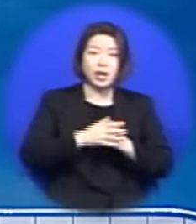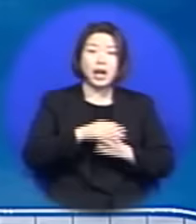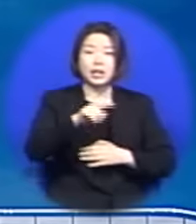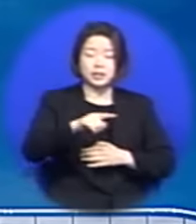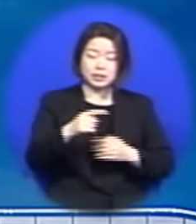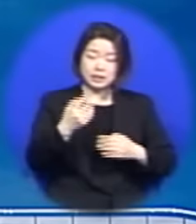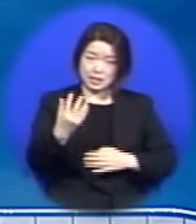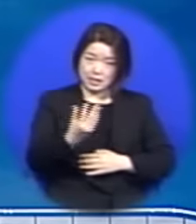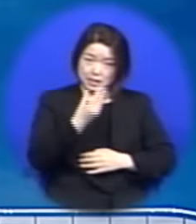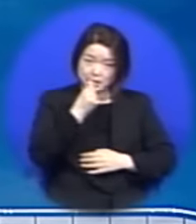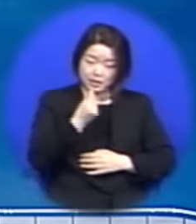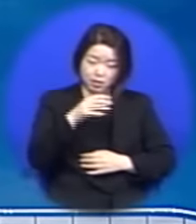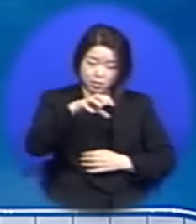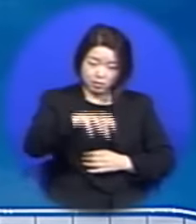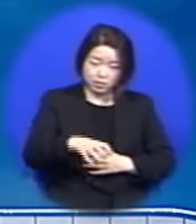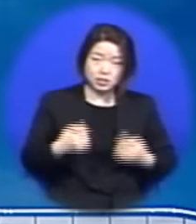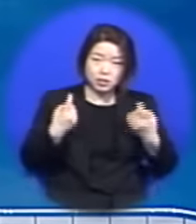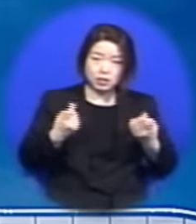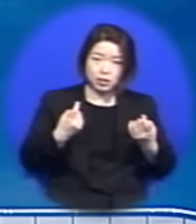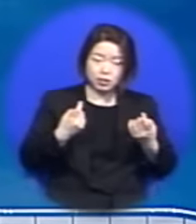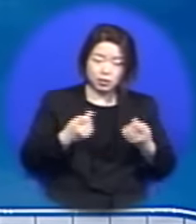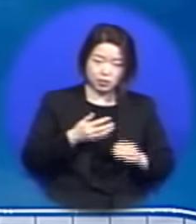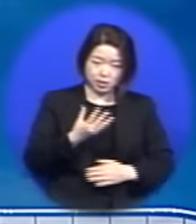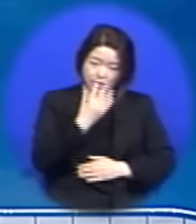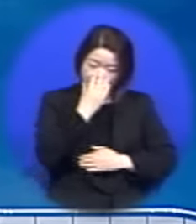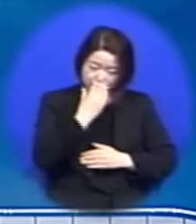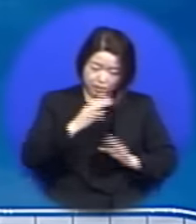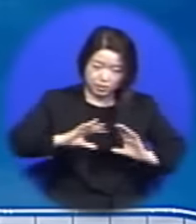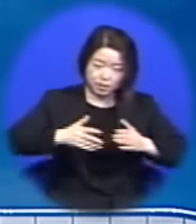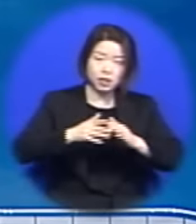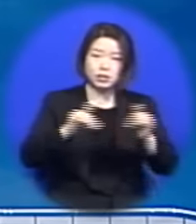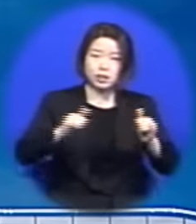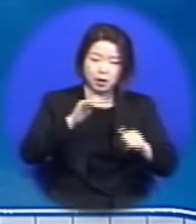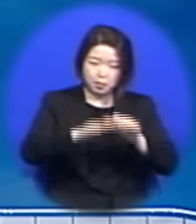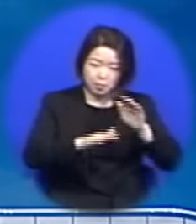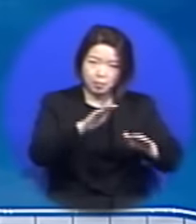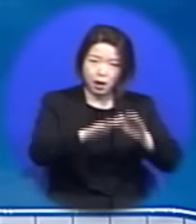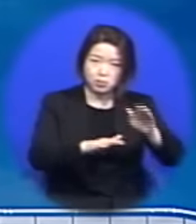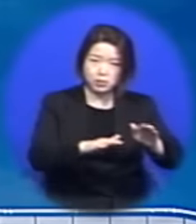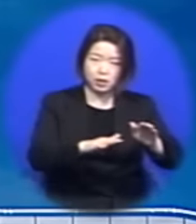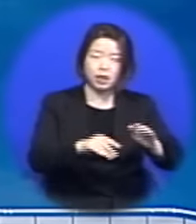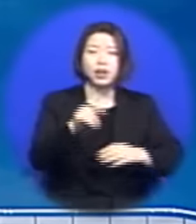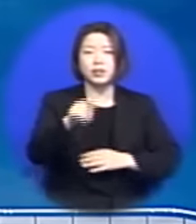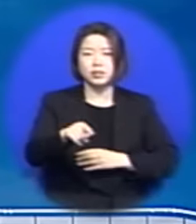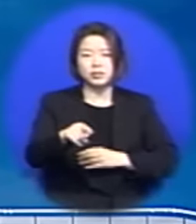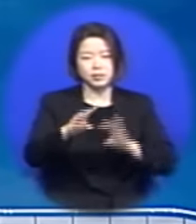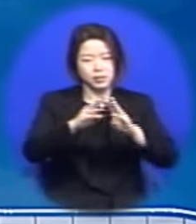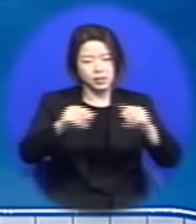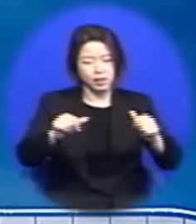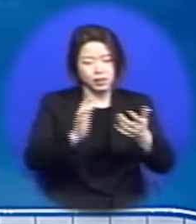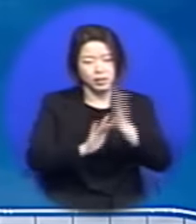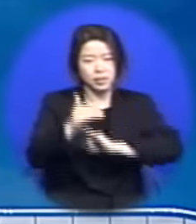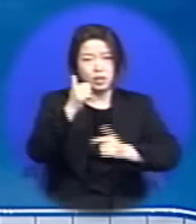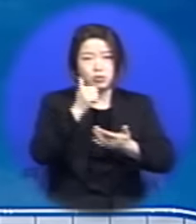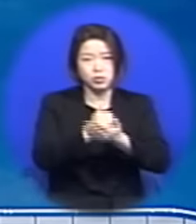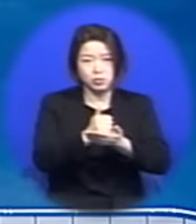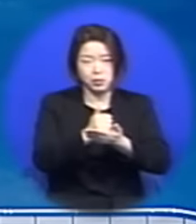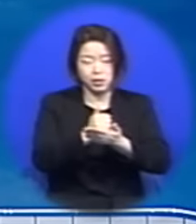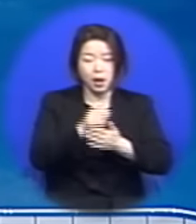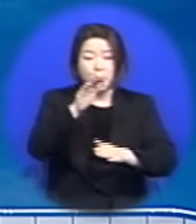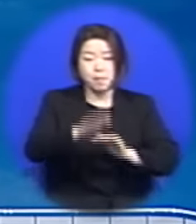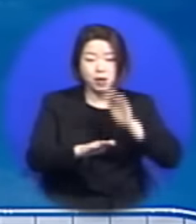성지술례 다니면서 이스라엘 땅을 걷는데 아 그 땅이 예수님이 걸으셨던 바로 그